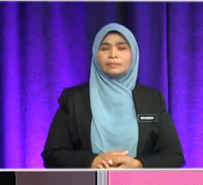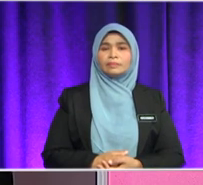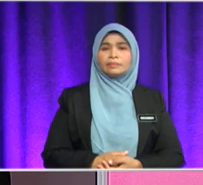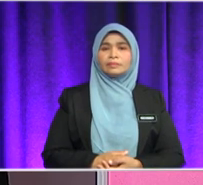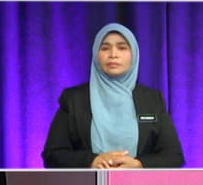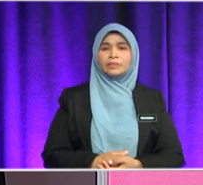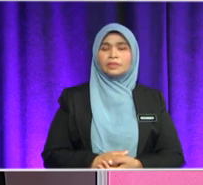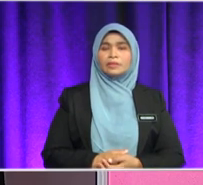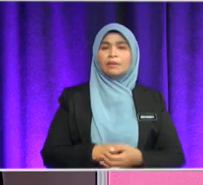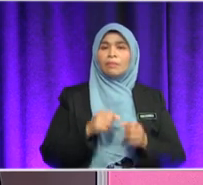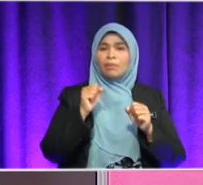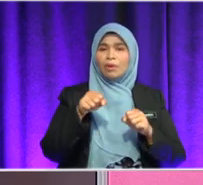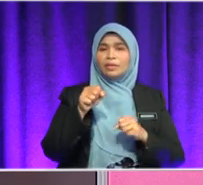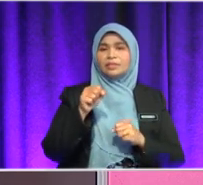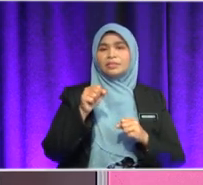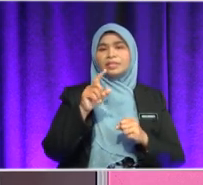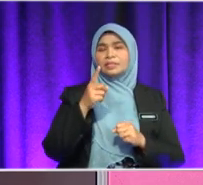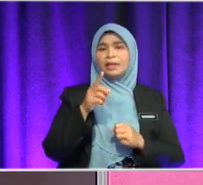boleh juga